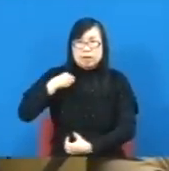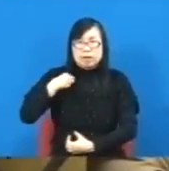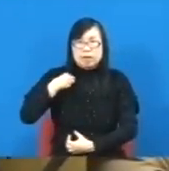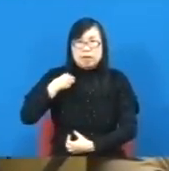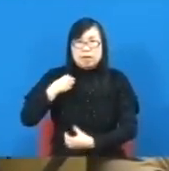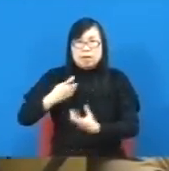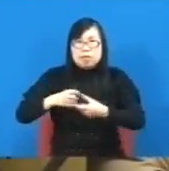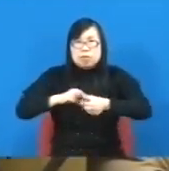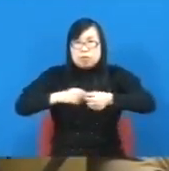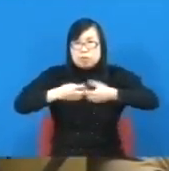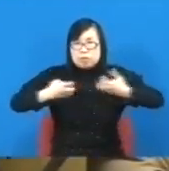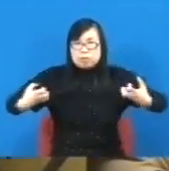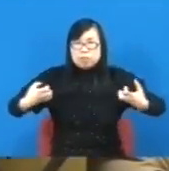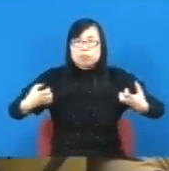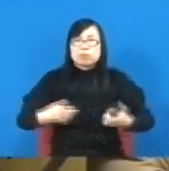殊，